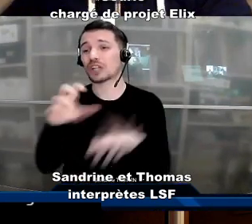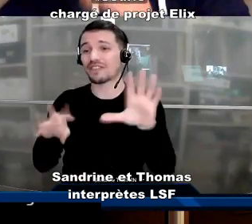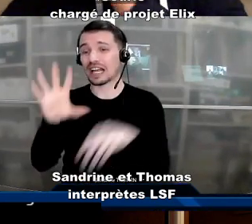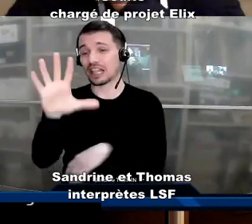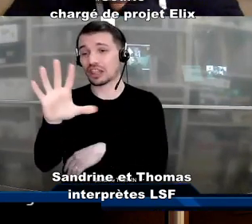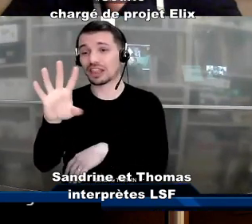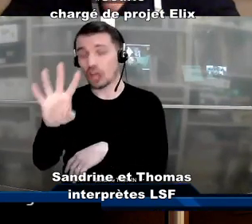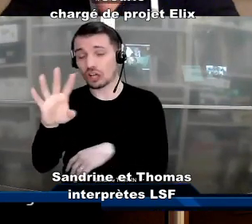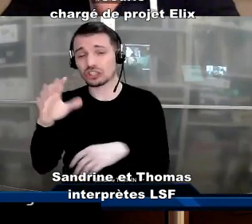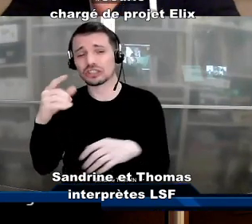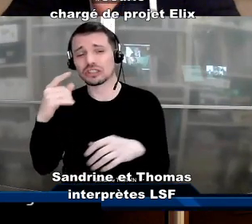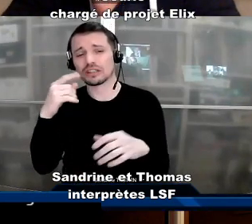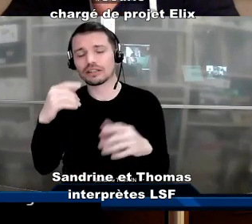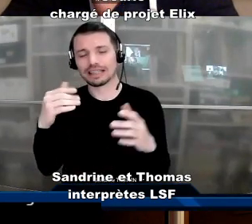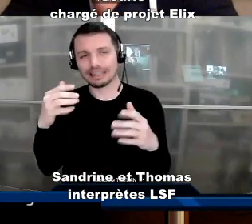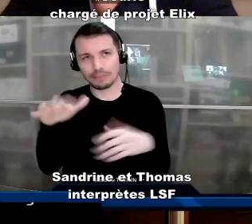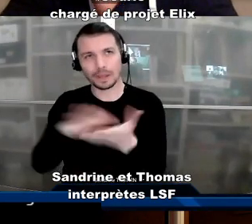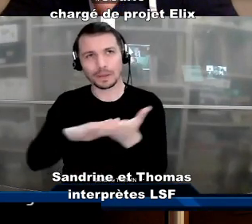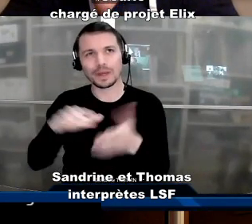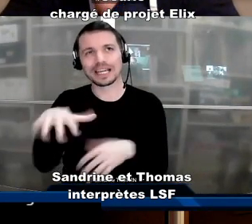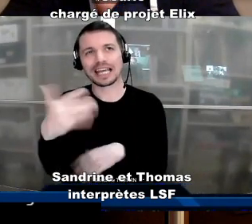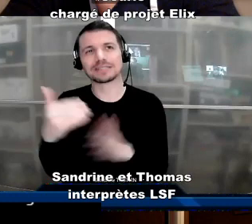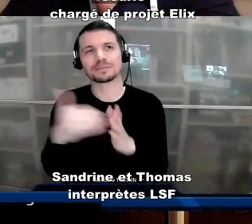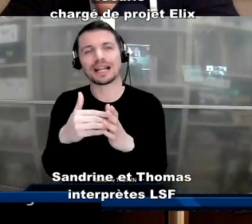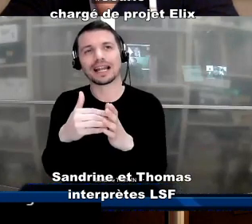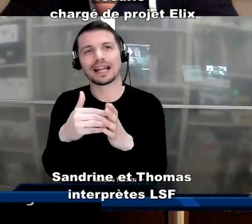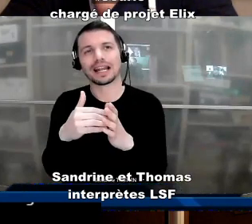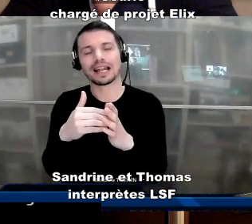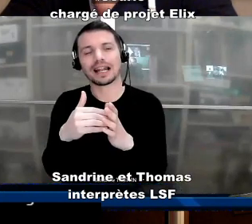Par exemple, je ne sais pas.